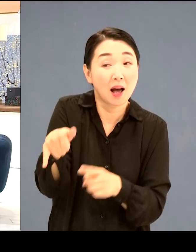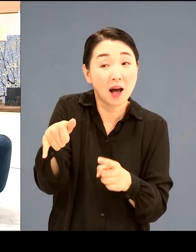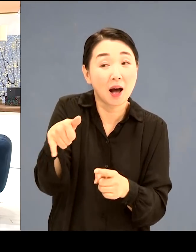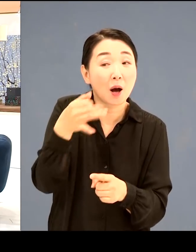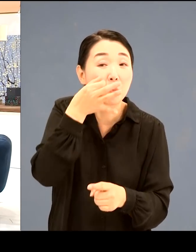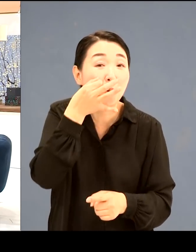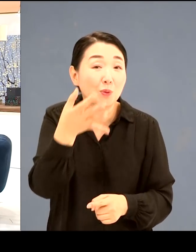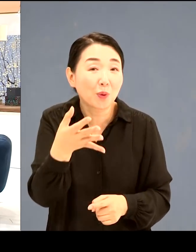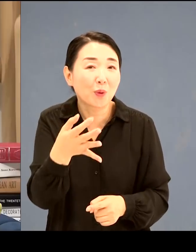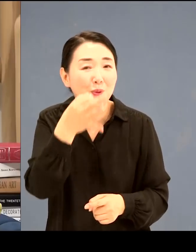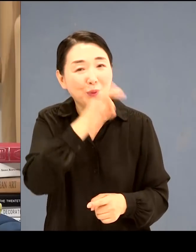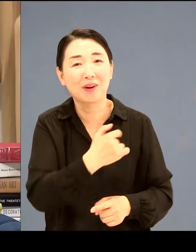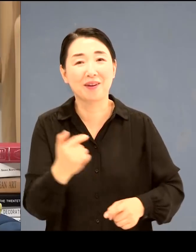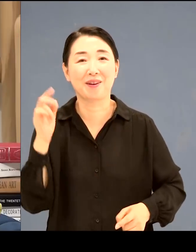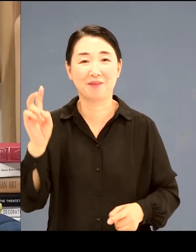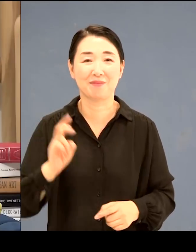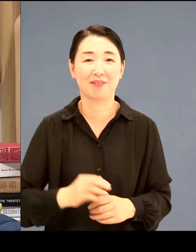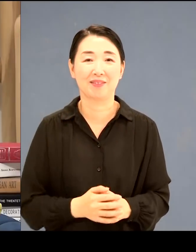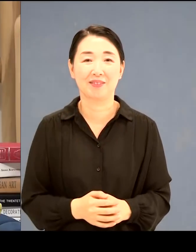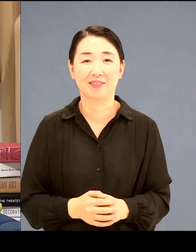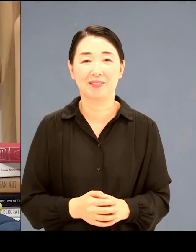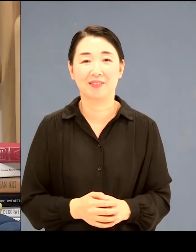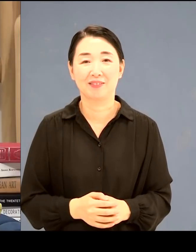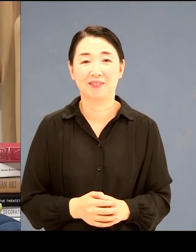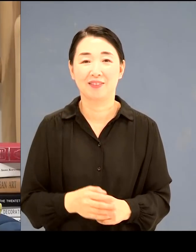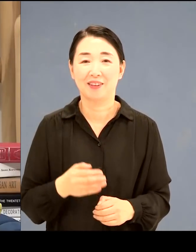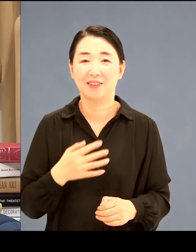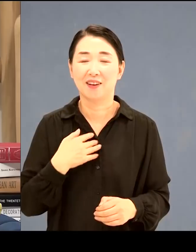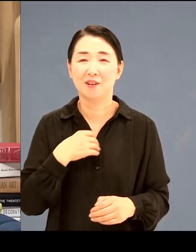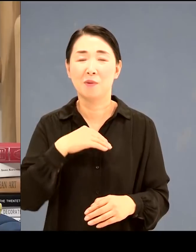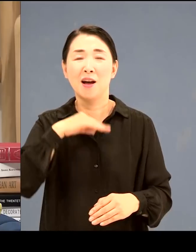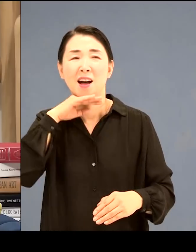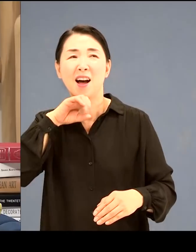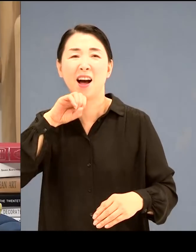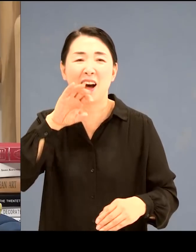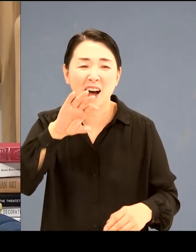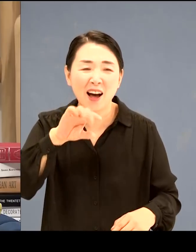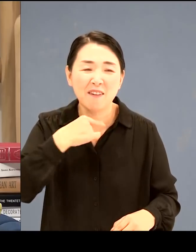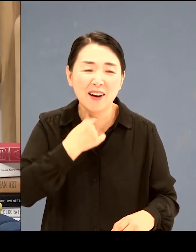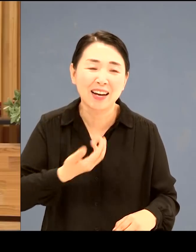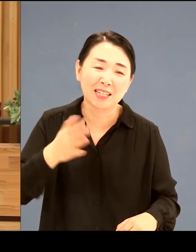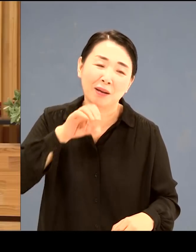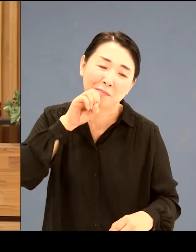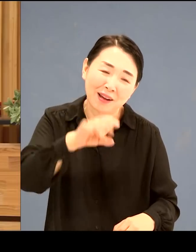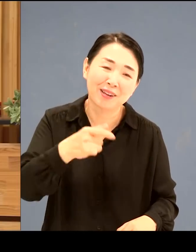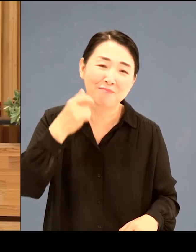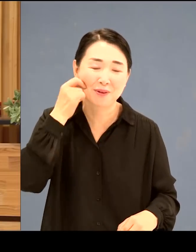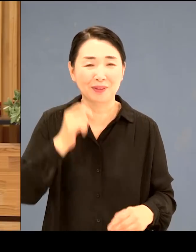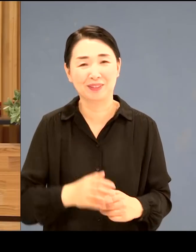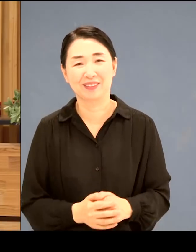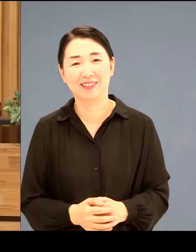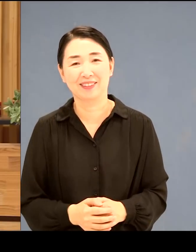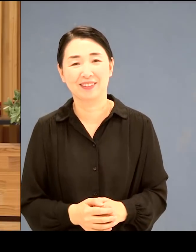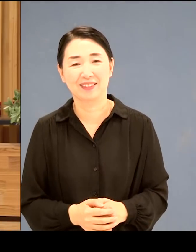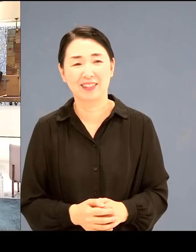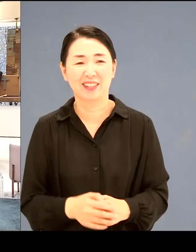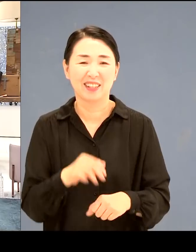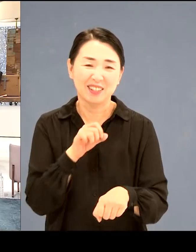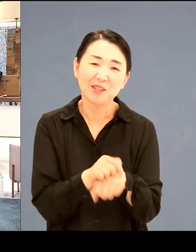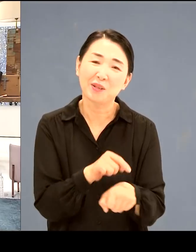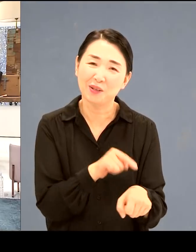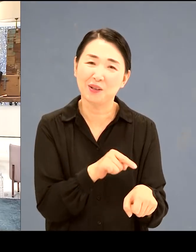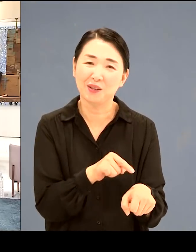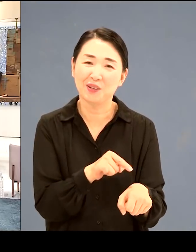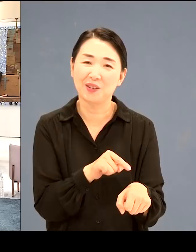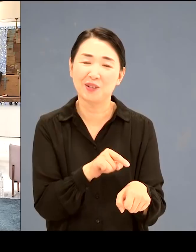좋잖아요. 그러니까요. 네. 그런 말을 여기까지 올라오는데 못해요, 잘. 그러니까 동생들 좀 시키지 그랬어요. 아니 성격 자체가